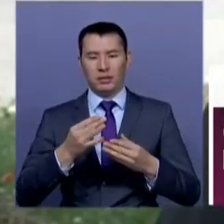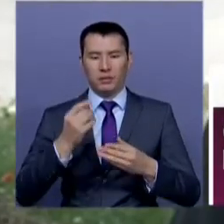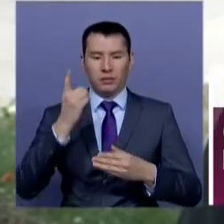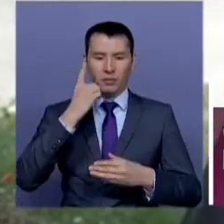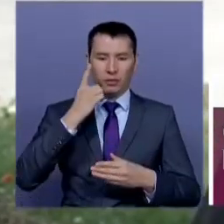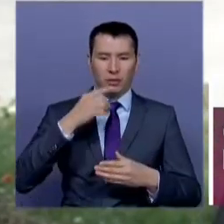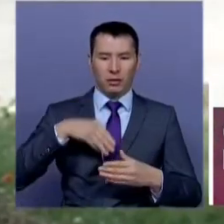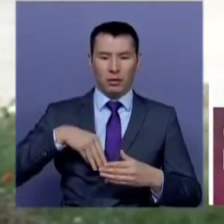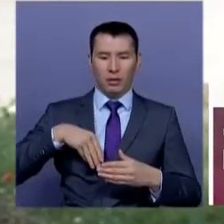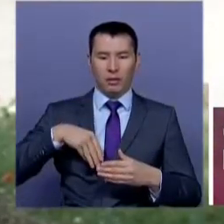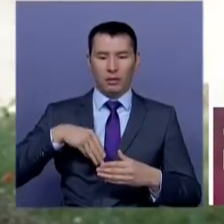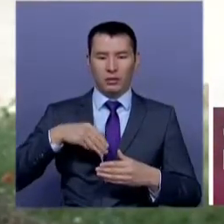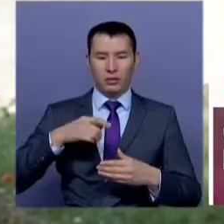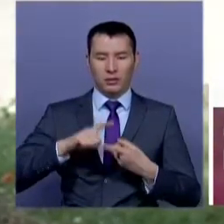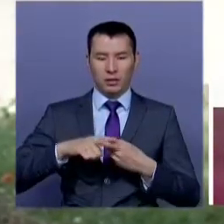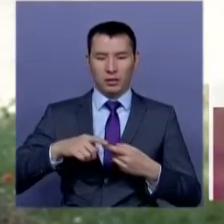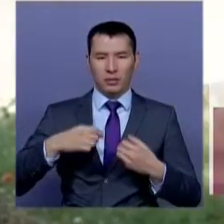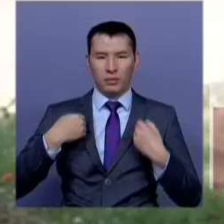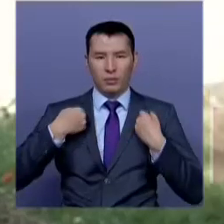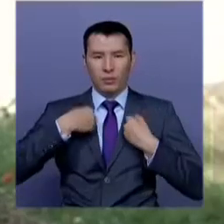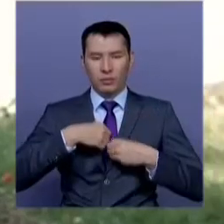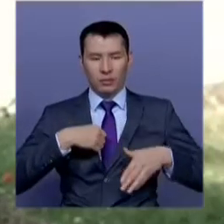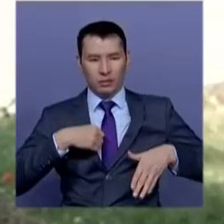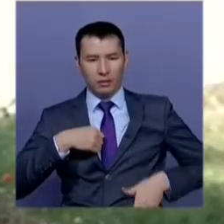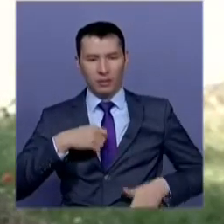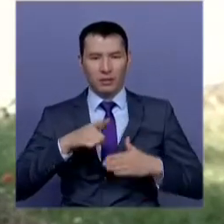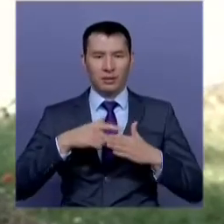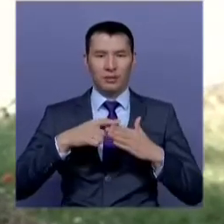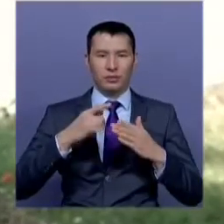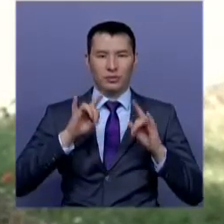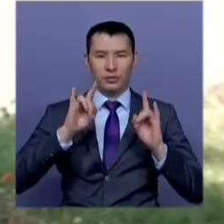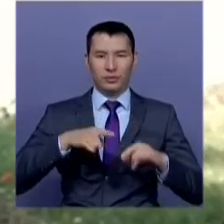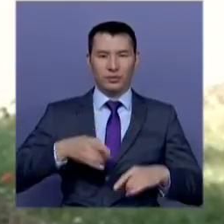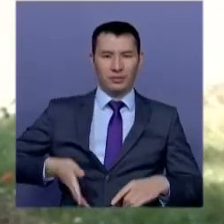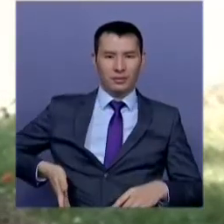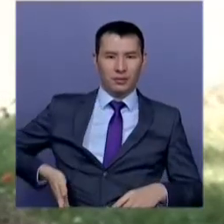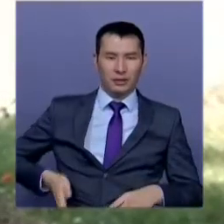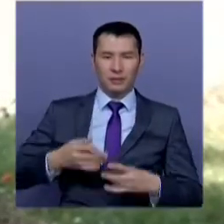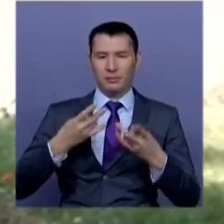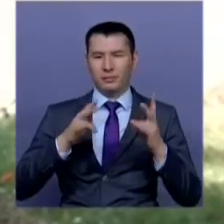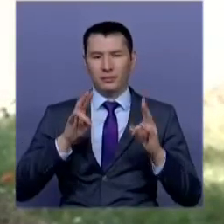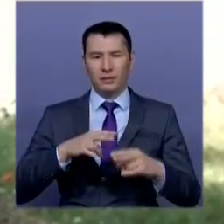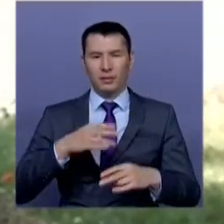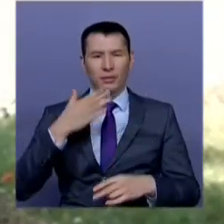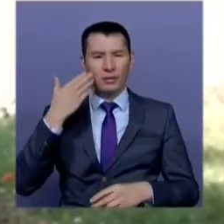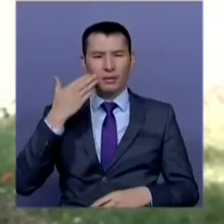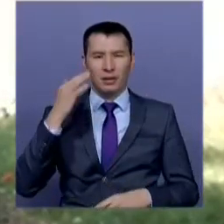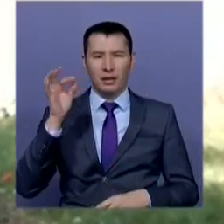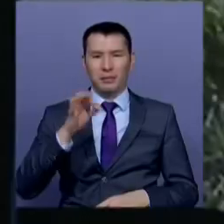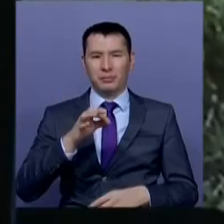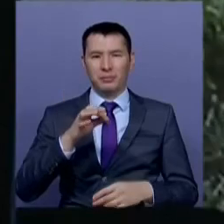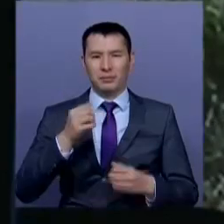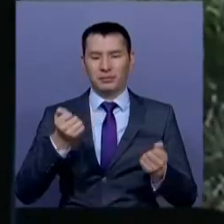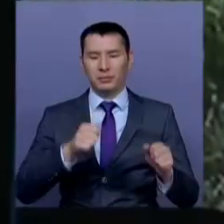телефон класть в наружный карман куртки, либо в задний карман штанин. что это рано или поздно, это, кстати, эти